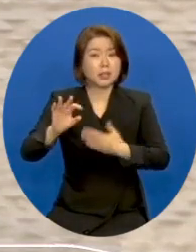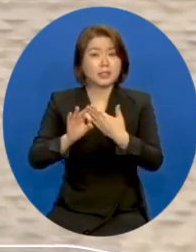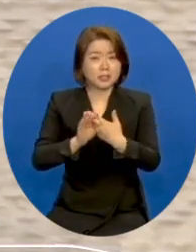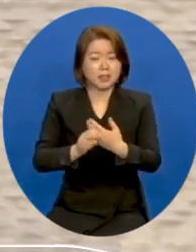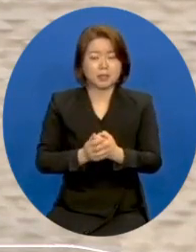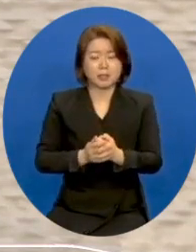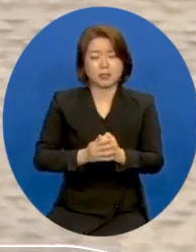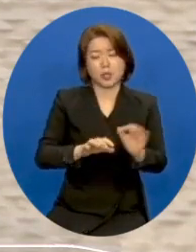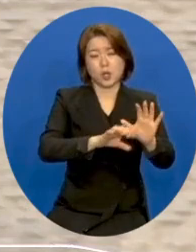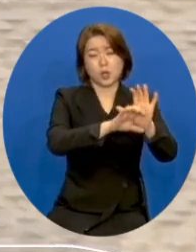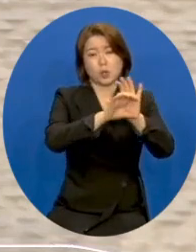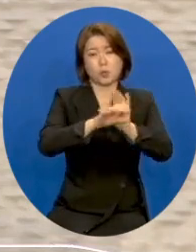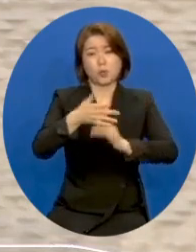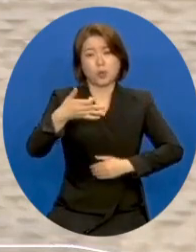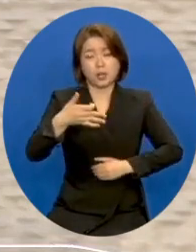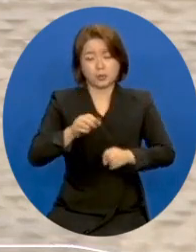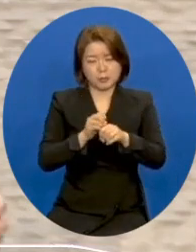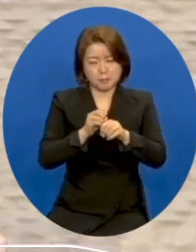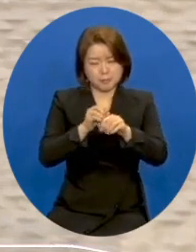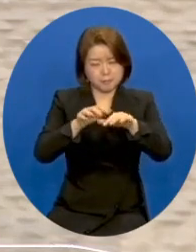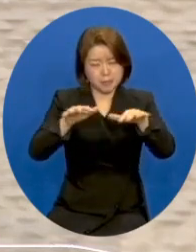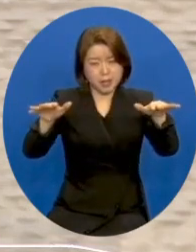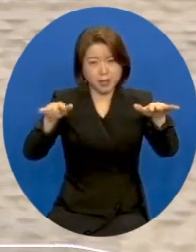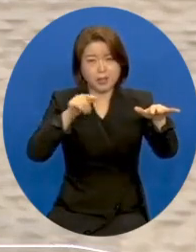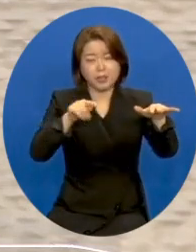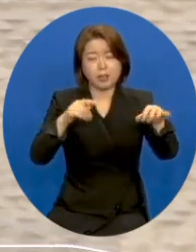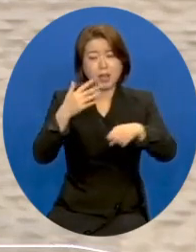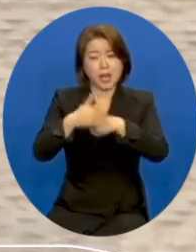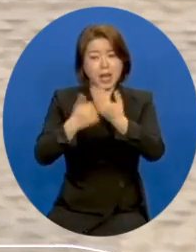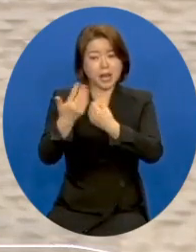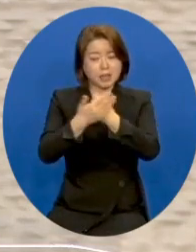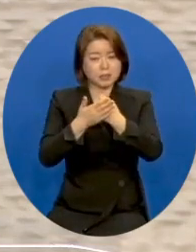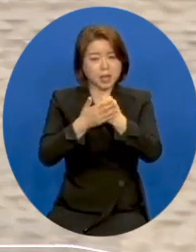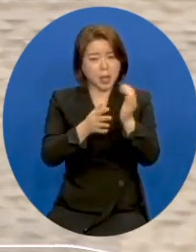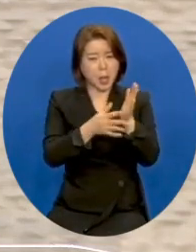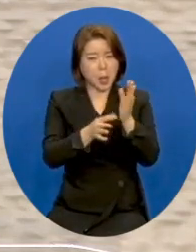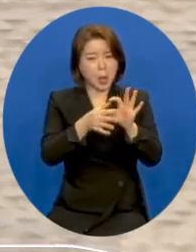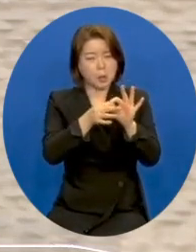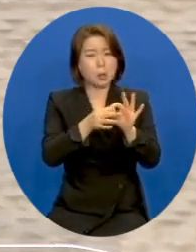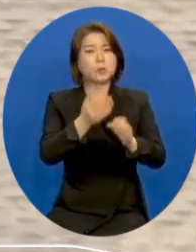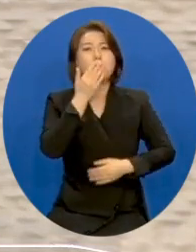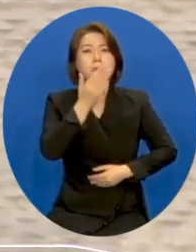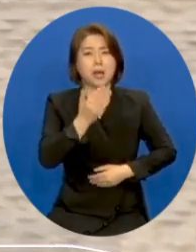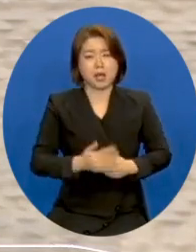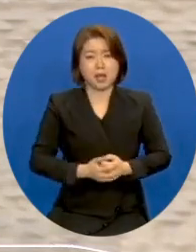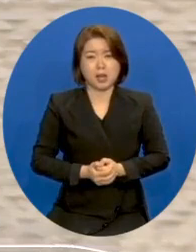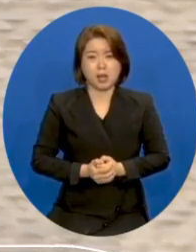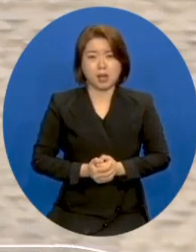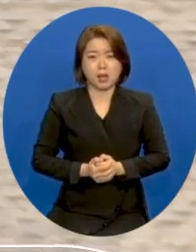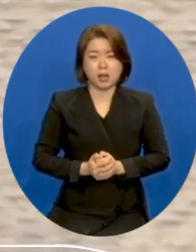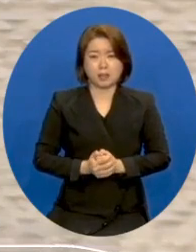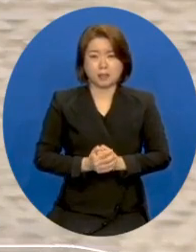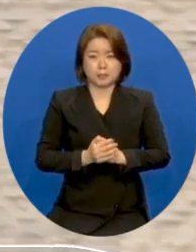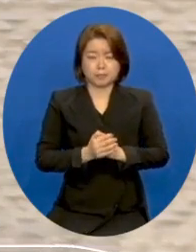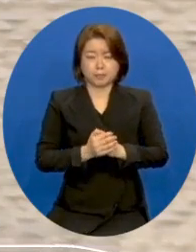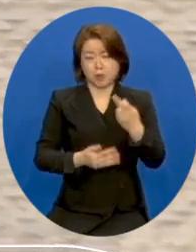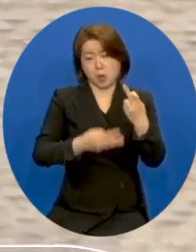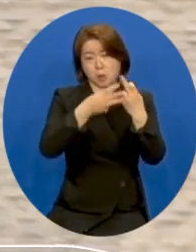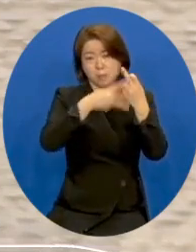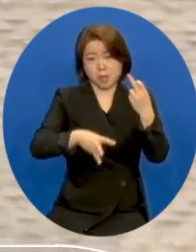코로나19의 확산은 하나님의 은혜의 도구일 수도 있는 거죠. 암몬과 모압